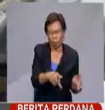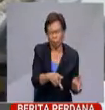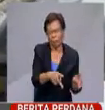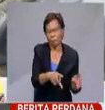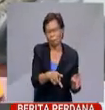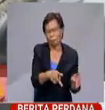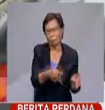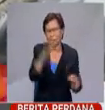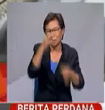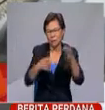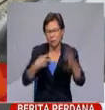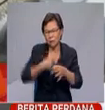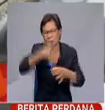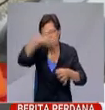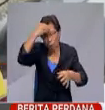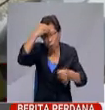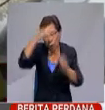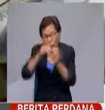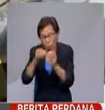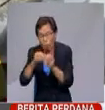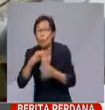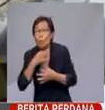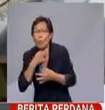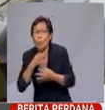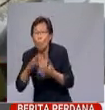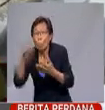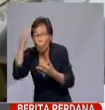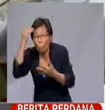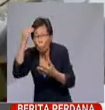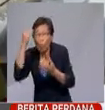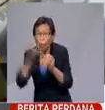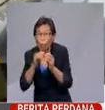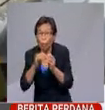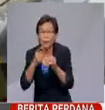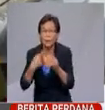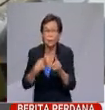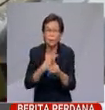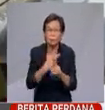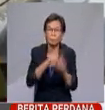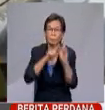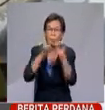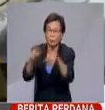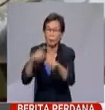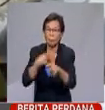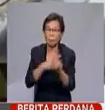kan. So kalau kita nak tahu lebih lanjut, kita kena pergi daripada